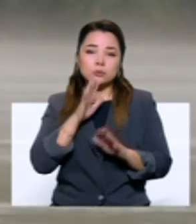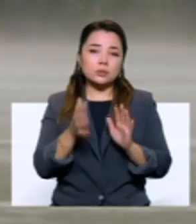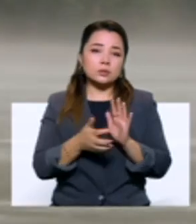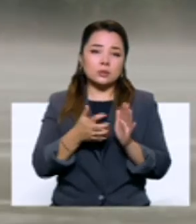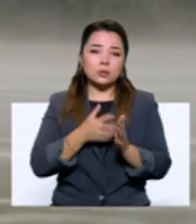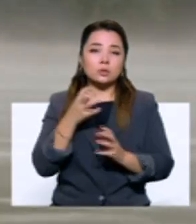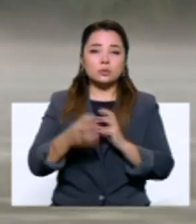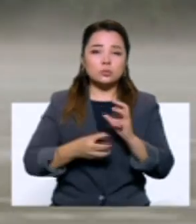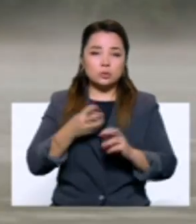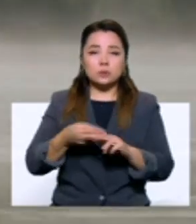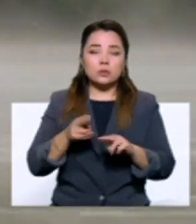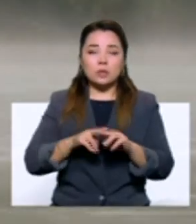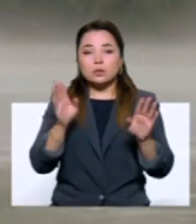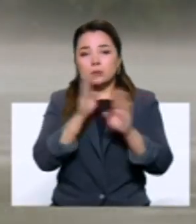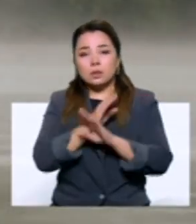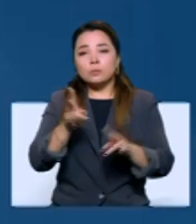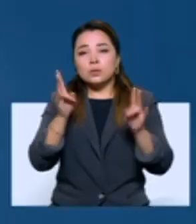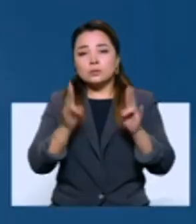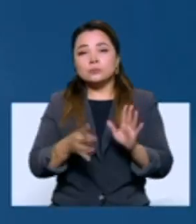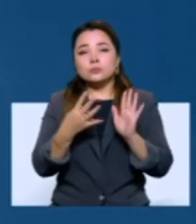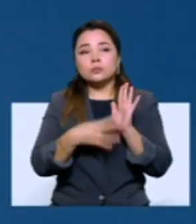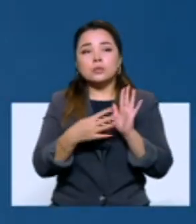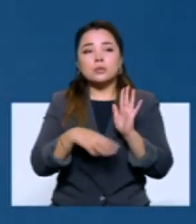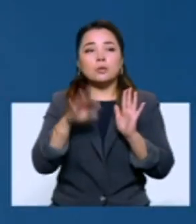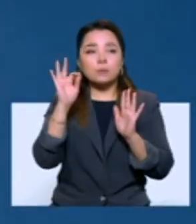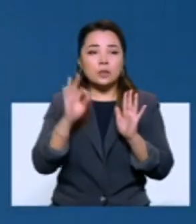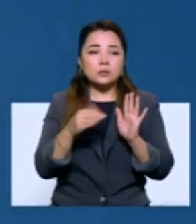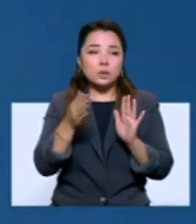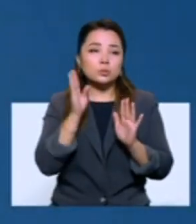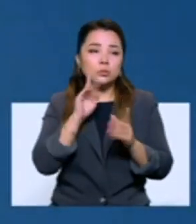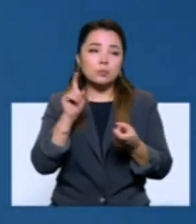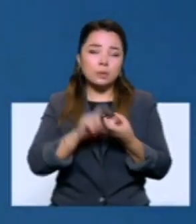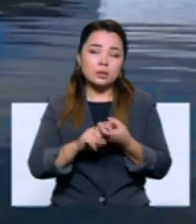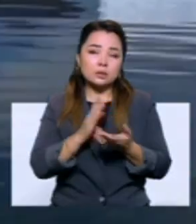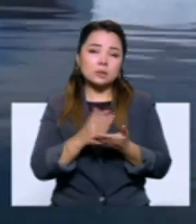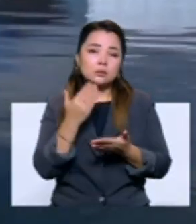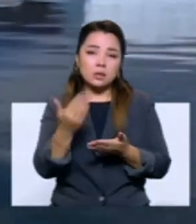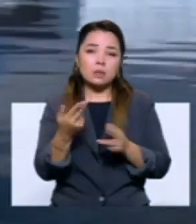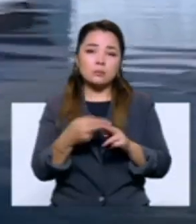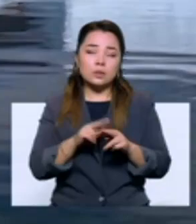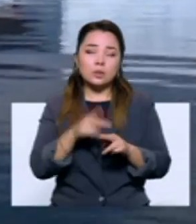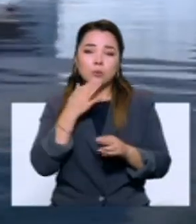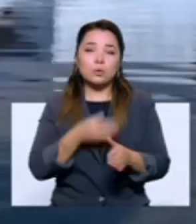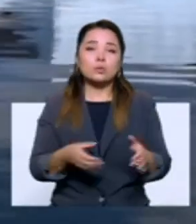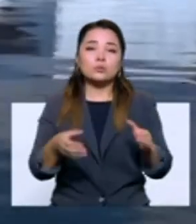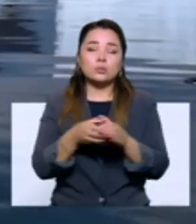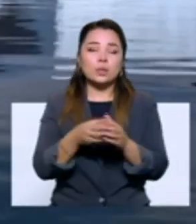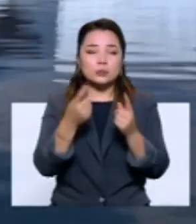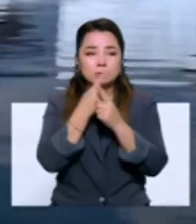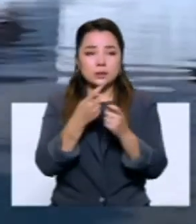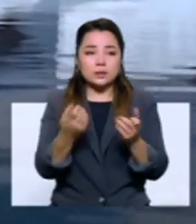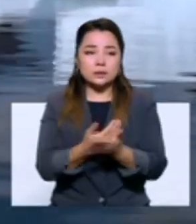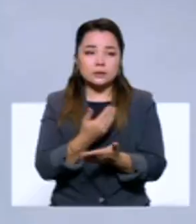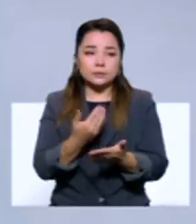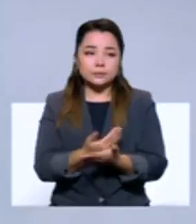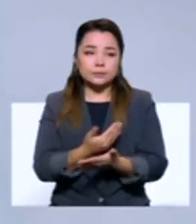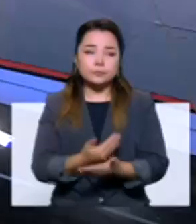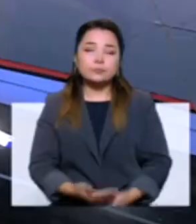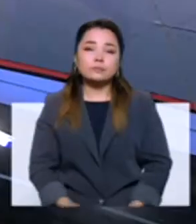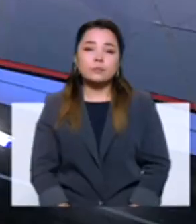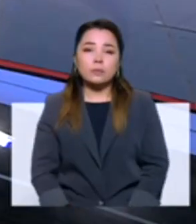жетіспейді. Ал дүние жүзіндегі табиғи апаттардың 90%-ы сумен байланысты екен. Бұл Біріккен ұлттар ұйымының дерегі.